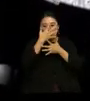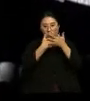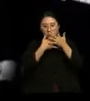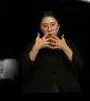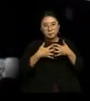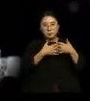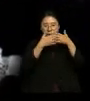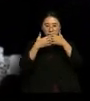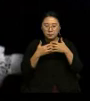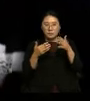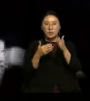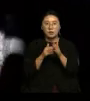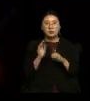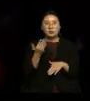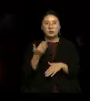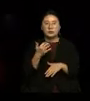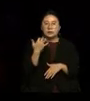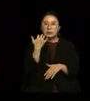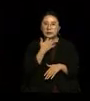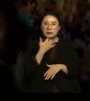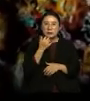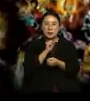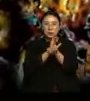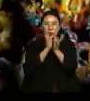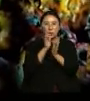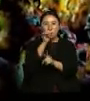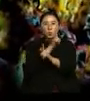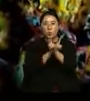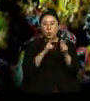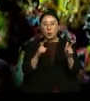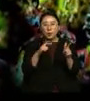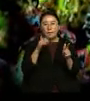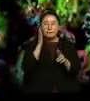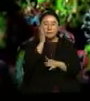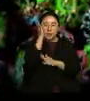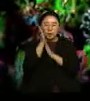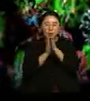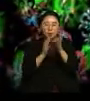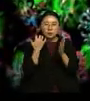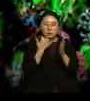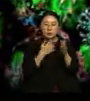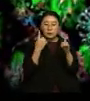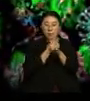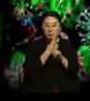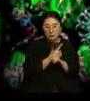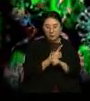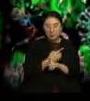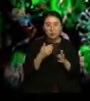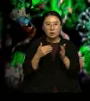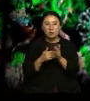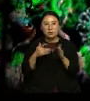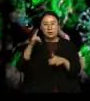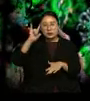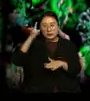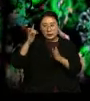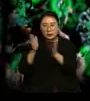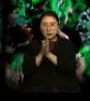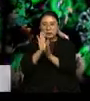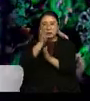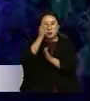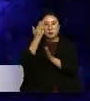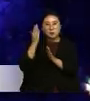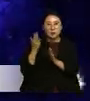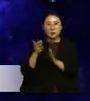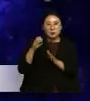가득 펼쳐집니다. 붉은색 온갖 꽃더미가 파란색으로 다시 보라색으로 바뀌더니 태양처럼 찬란한